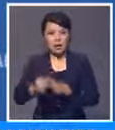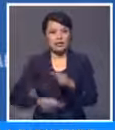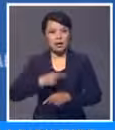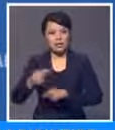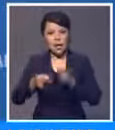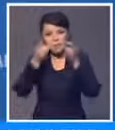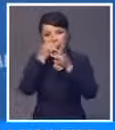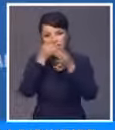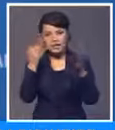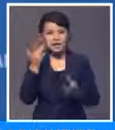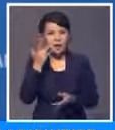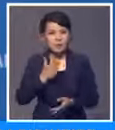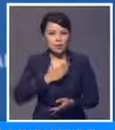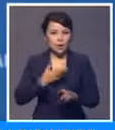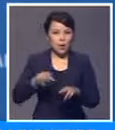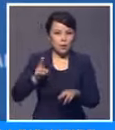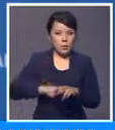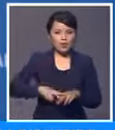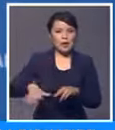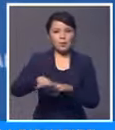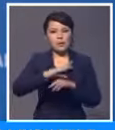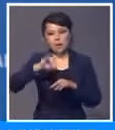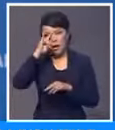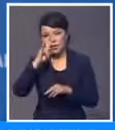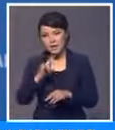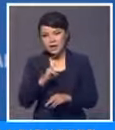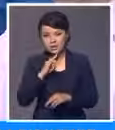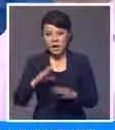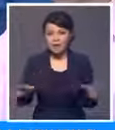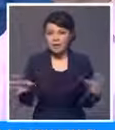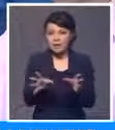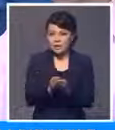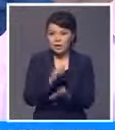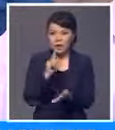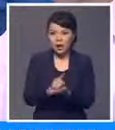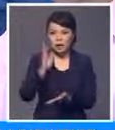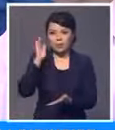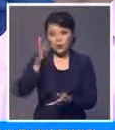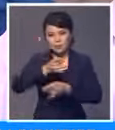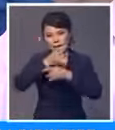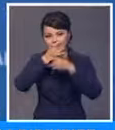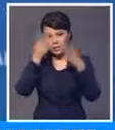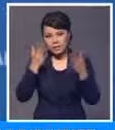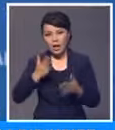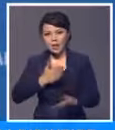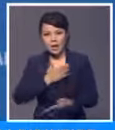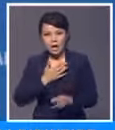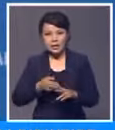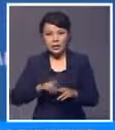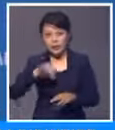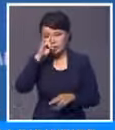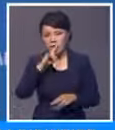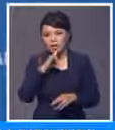жатқан мәдениеті бұл бүкіл қазақстандықтарды біріктіруге болатын мәдениет. Яғни біздің